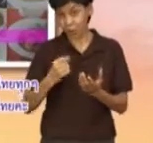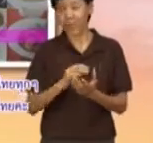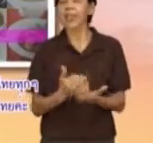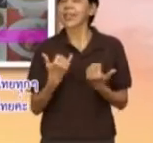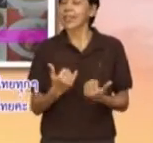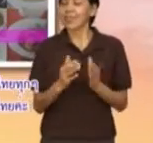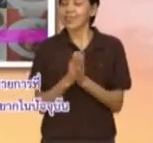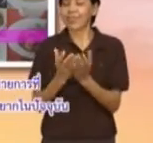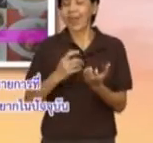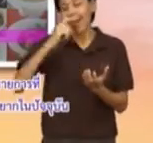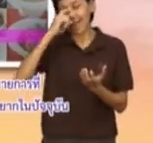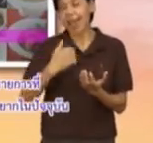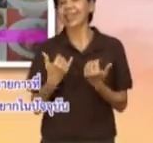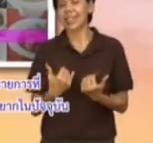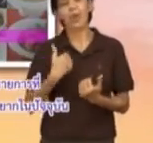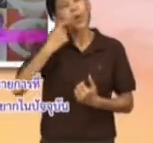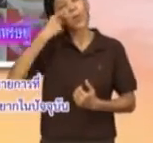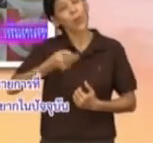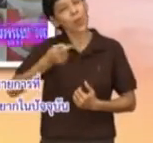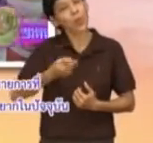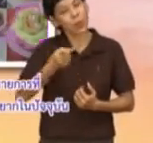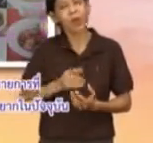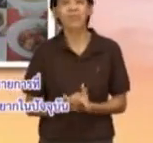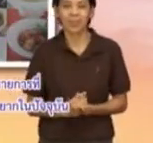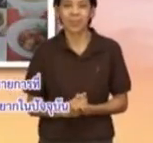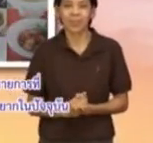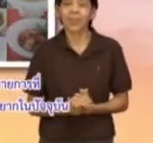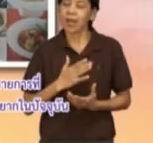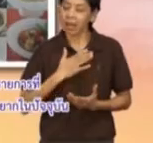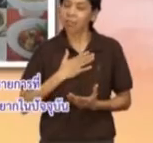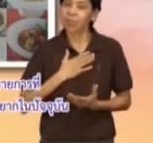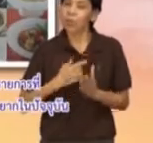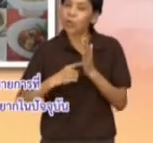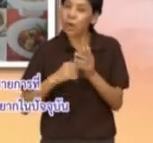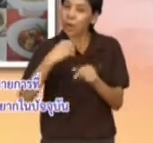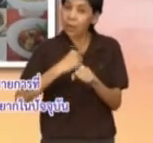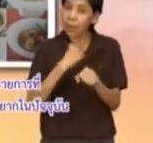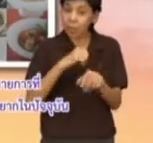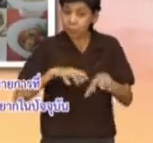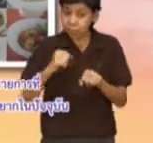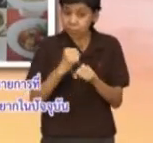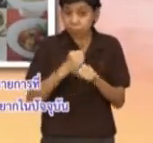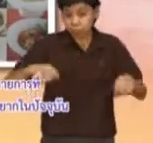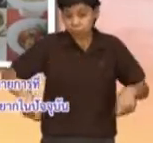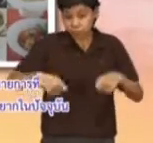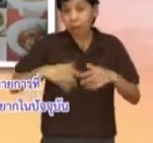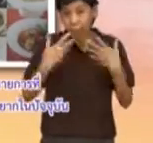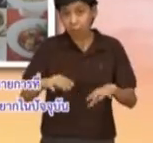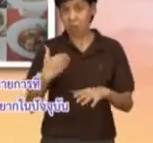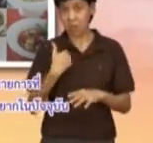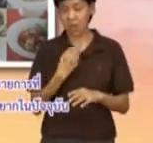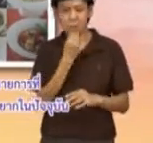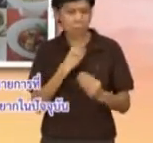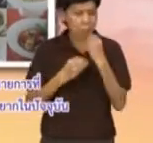คล็ดลับตำรับไทยค่ะเราพบกันเป็นประจำทุกสัปดาห์นะคะรายการของเรานำเสนอจากจะนำเสนอตัวเมนูอาหารไทยรับประท